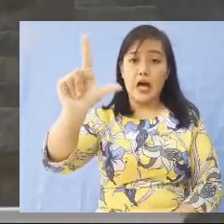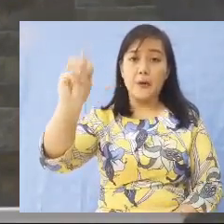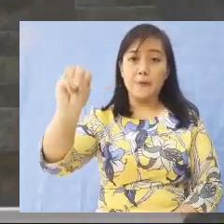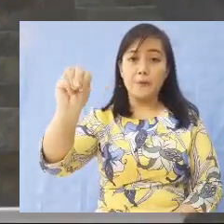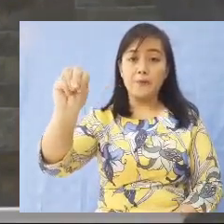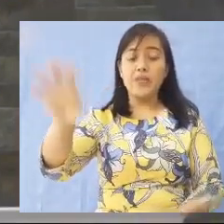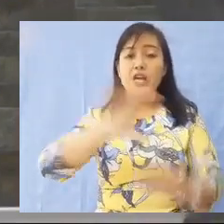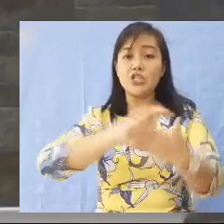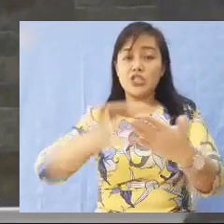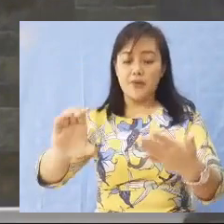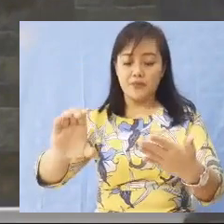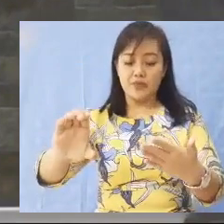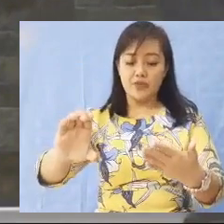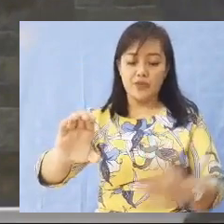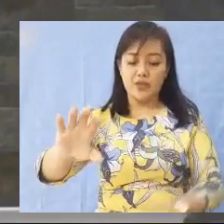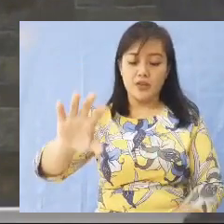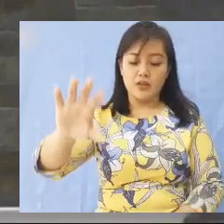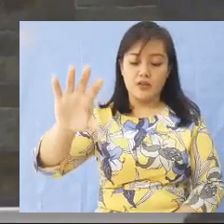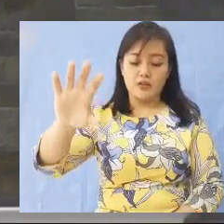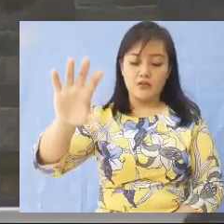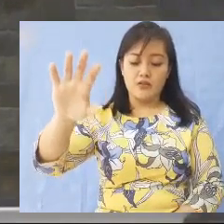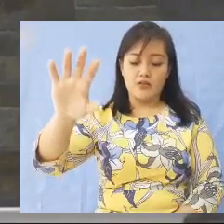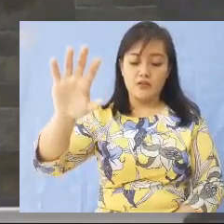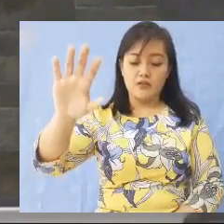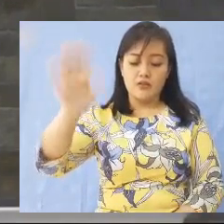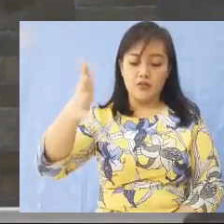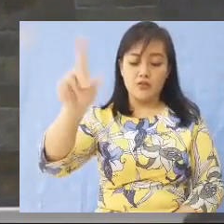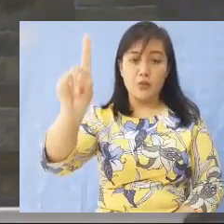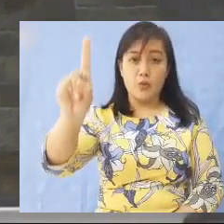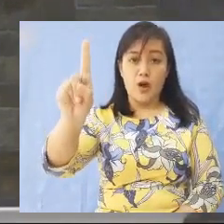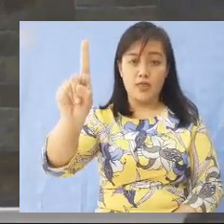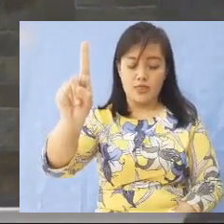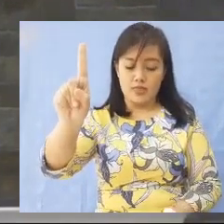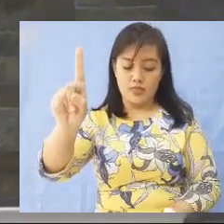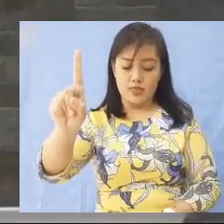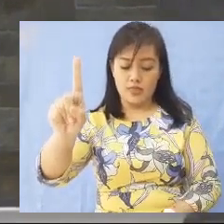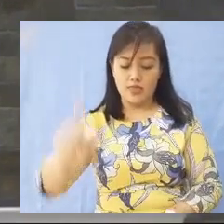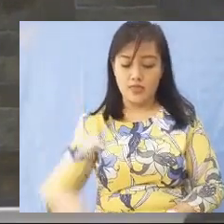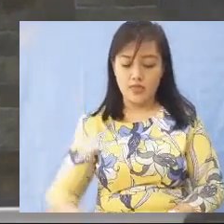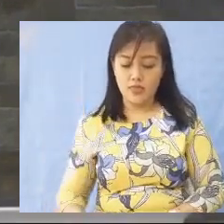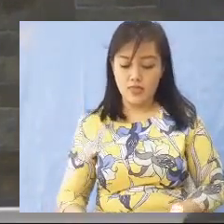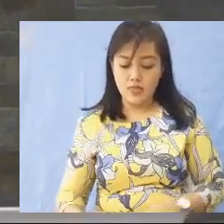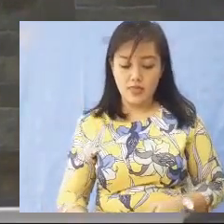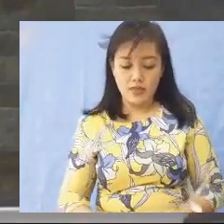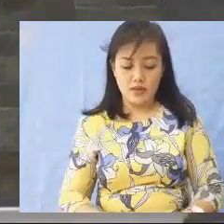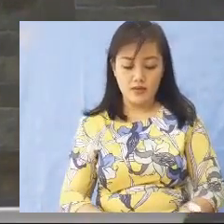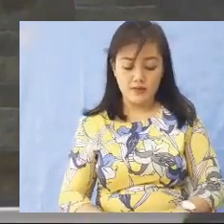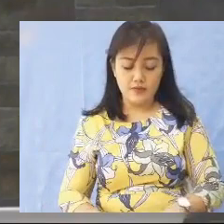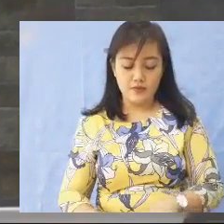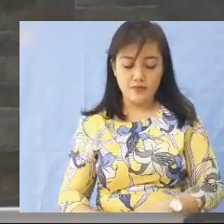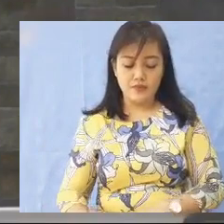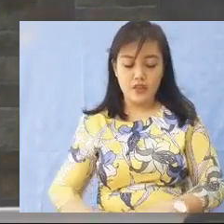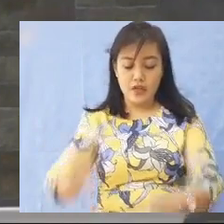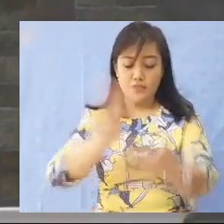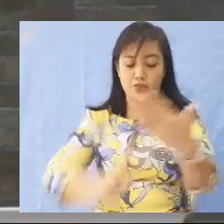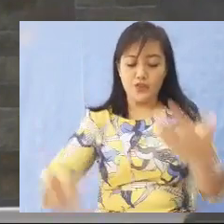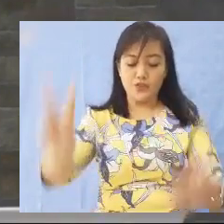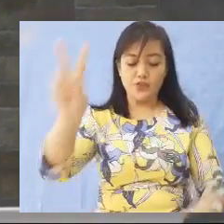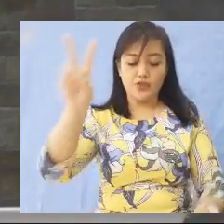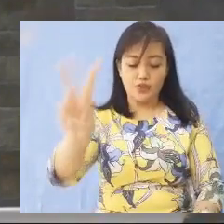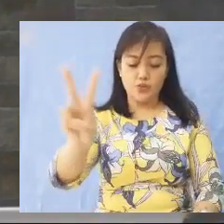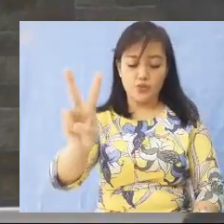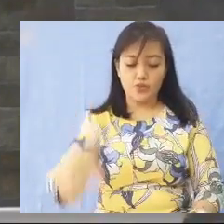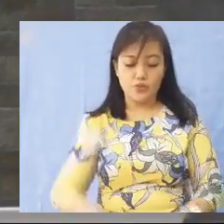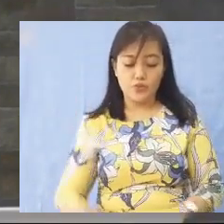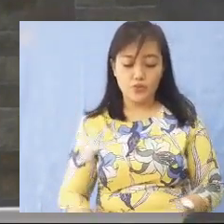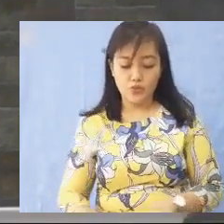po yung pagkakataon na si David po ay nagkasala kay Bathsheba. I mean, adultery. Okay, in verse number 2, sabi po ni David, wash